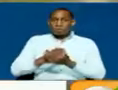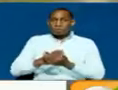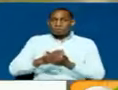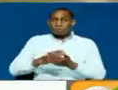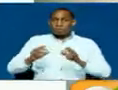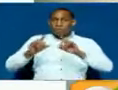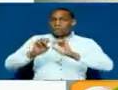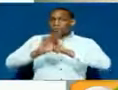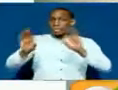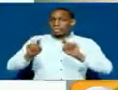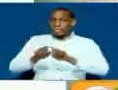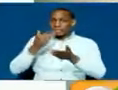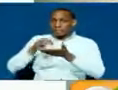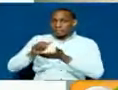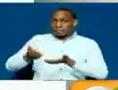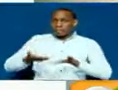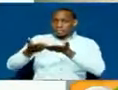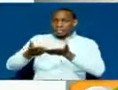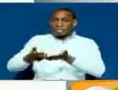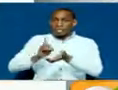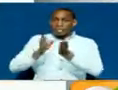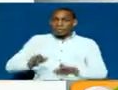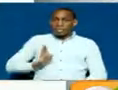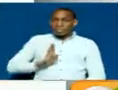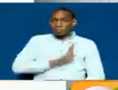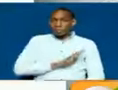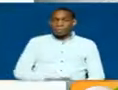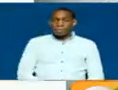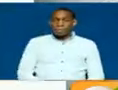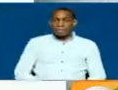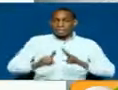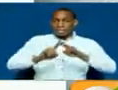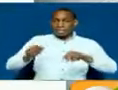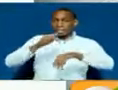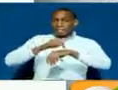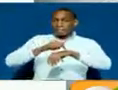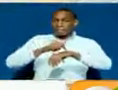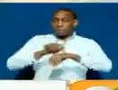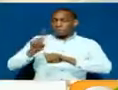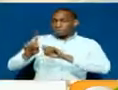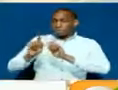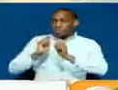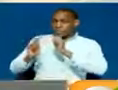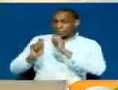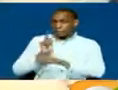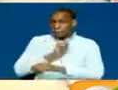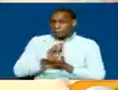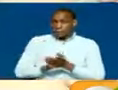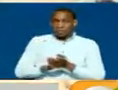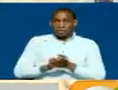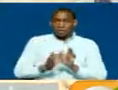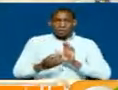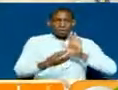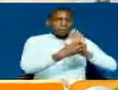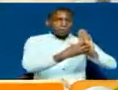hata baada ya kuwapokeza barua hiyo ya baraza la madaktari nchini. Tanzia siku ile walipo tuhoji, wakaeka kwenye vyombo